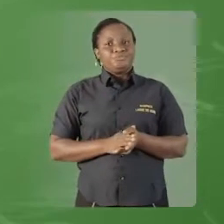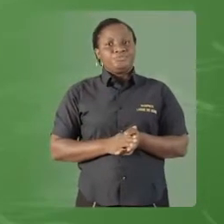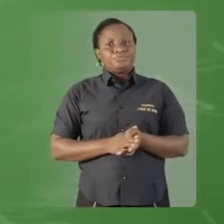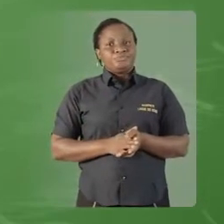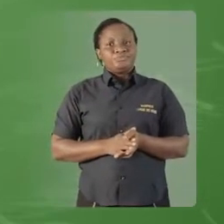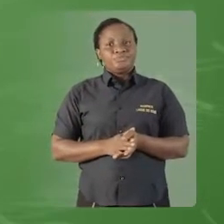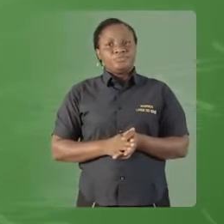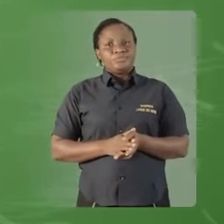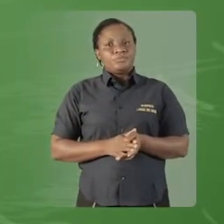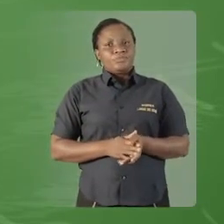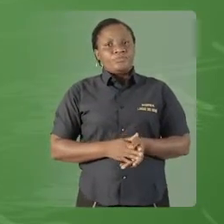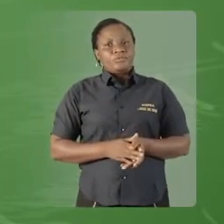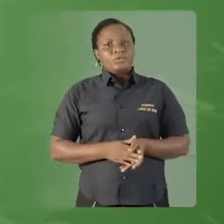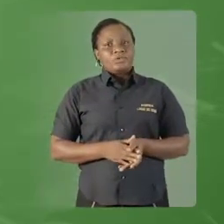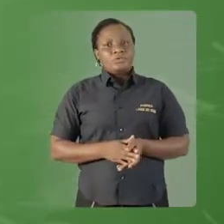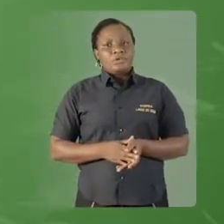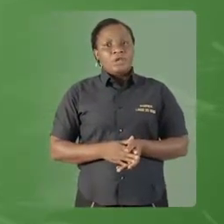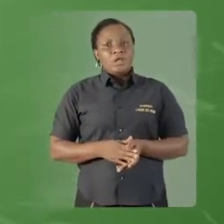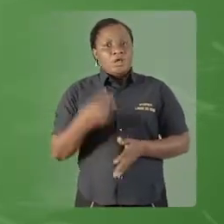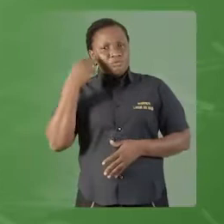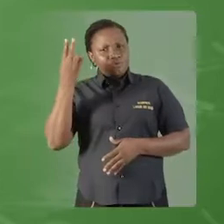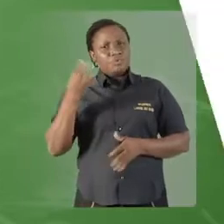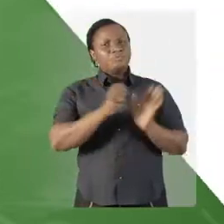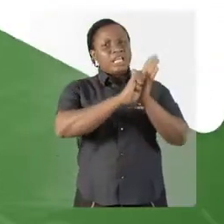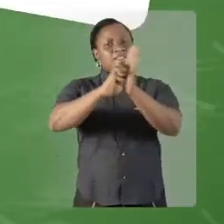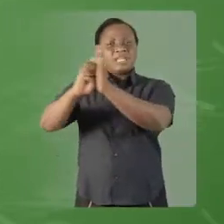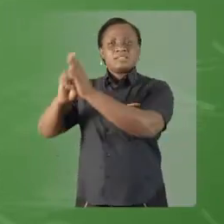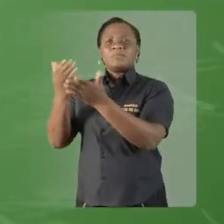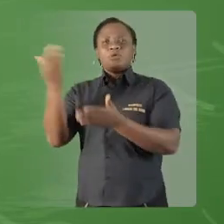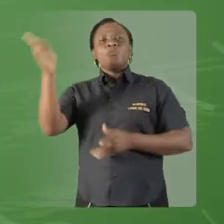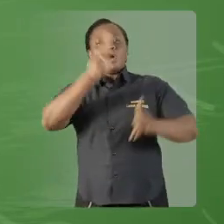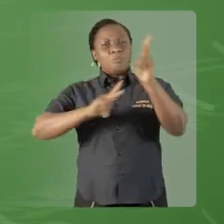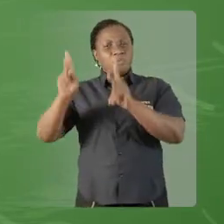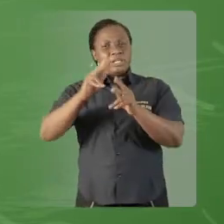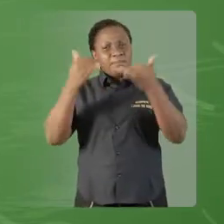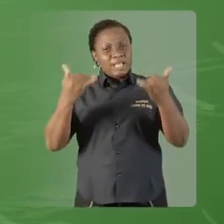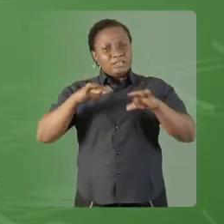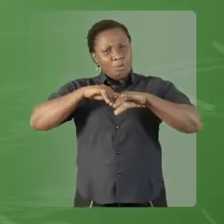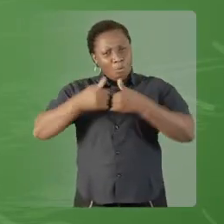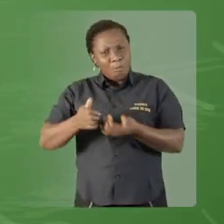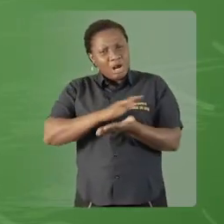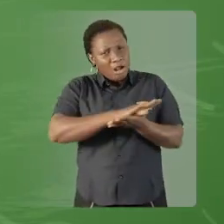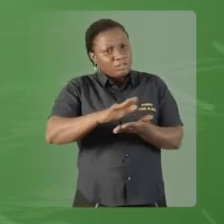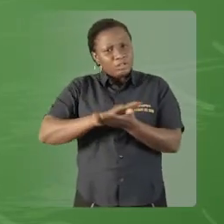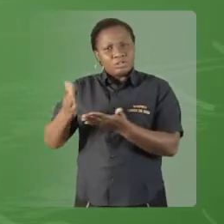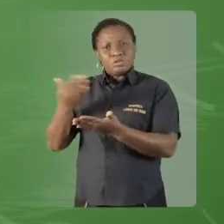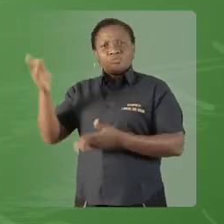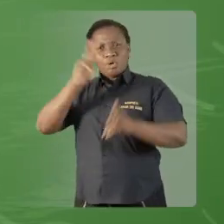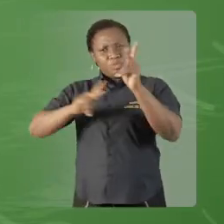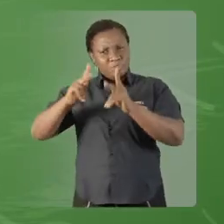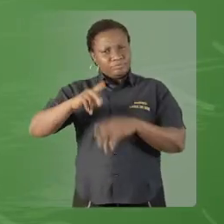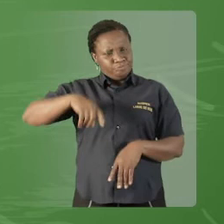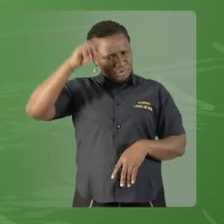Comment entretenir les équipements publics? Vous devez entretenir les équipements publics en les nettoyant